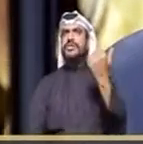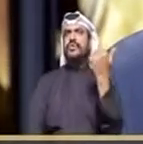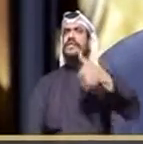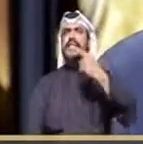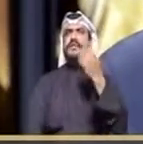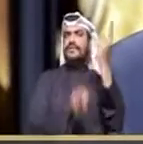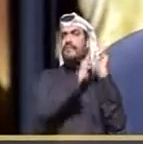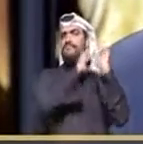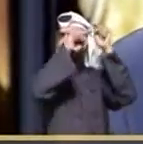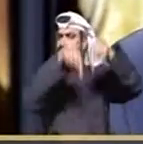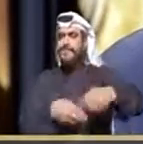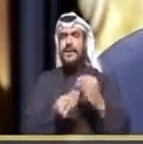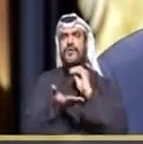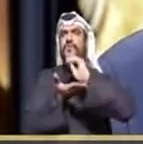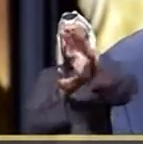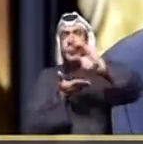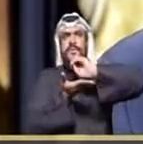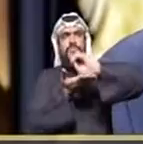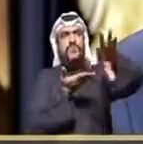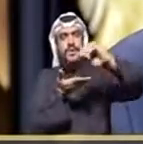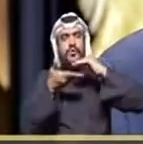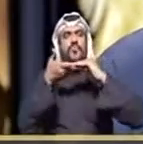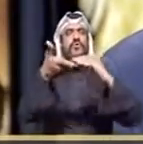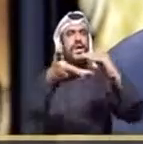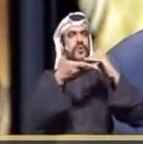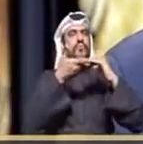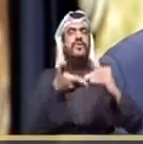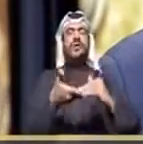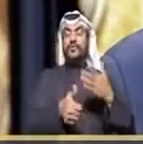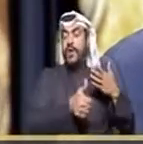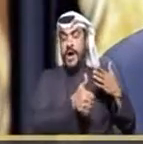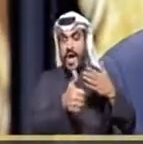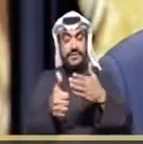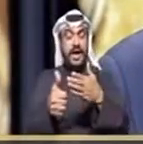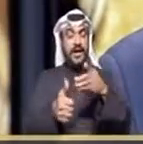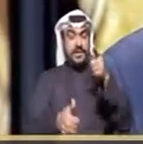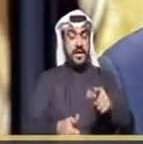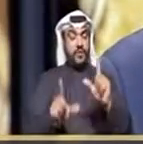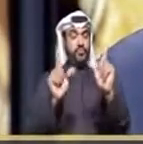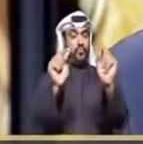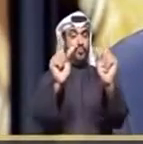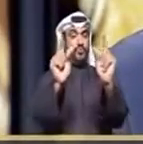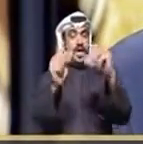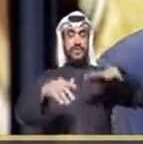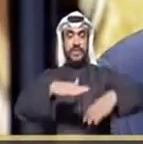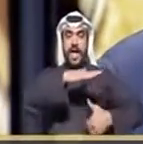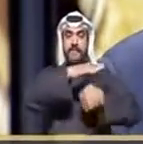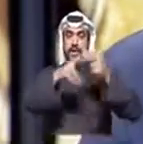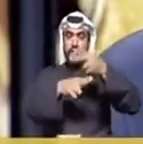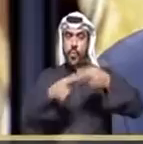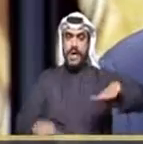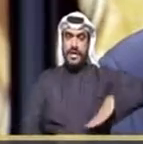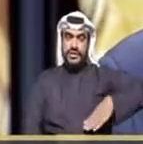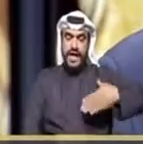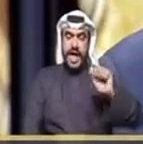والستينات وقبل ذلك حتى، وطبعا أيضا القيادة الكويتية متميزة، وطبعا صاحب السمو